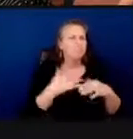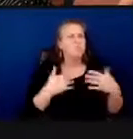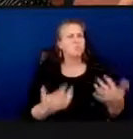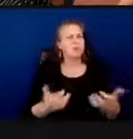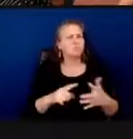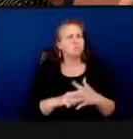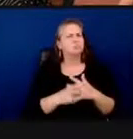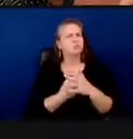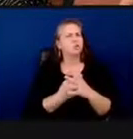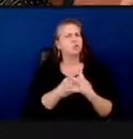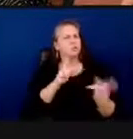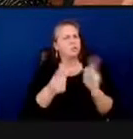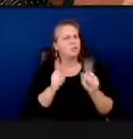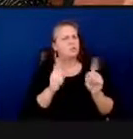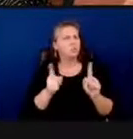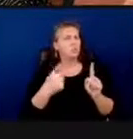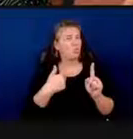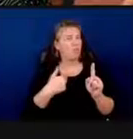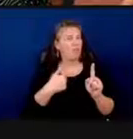هذا الموضوع.